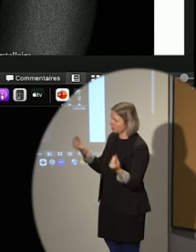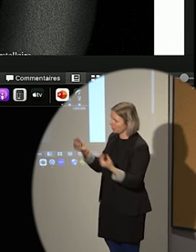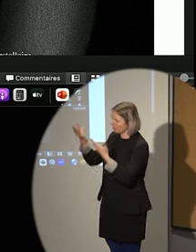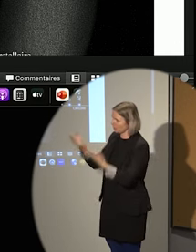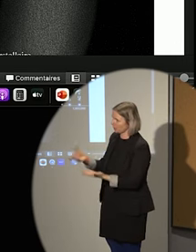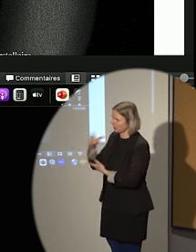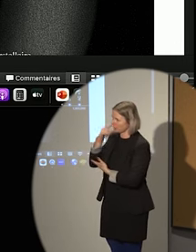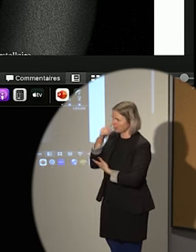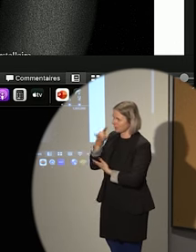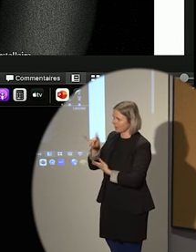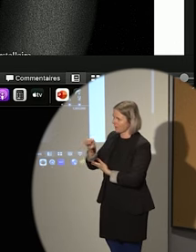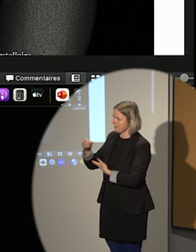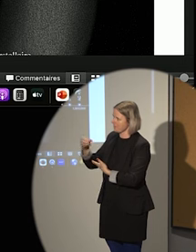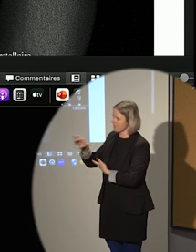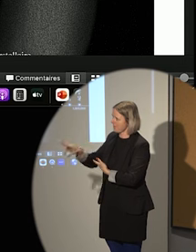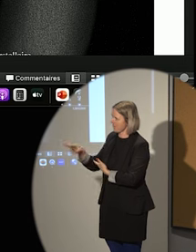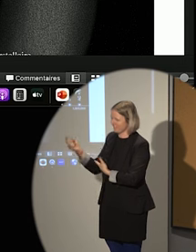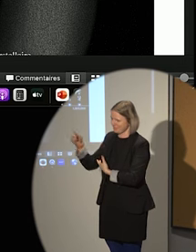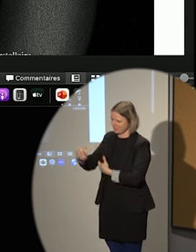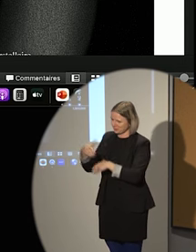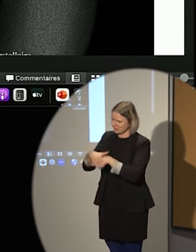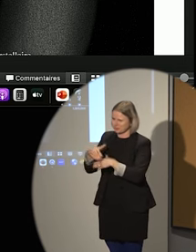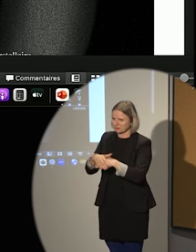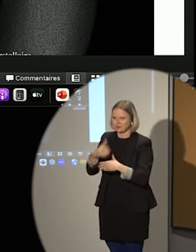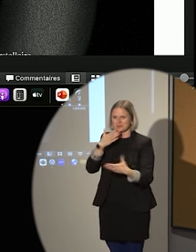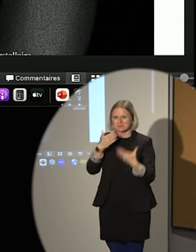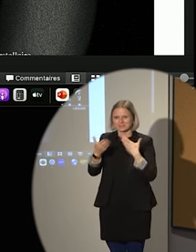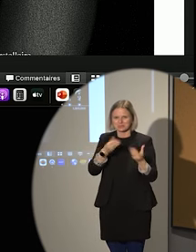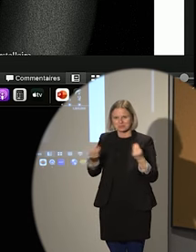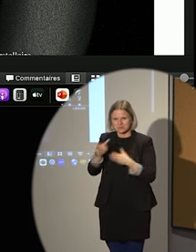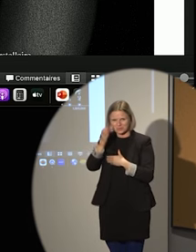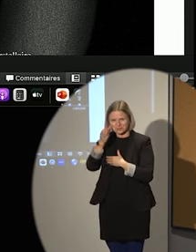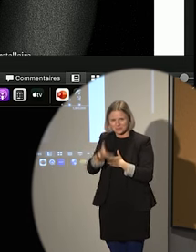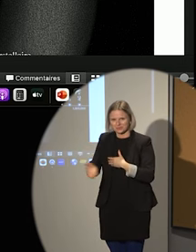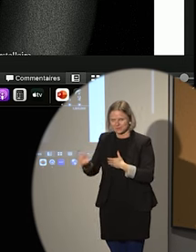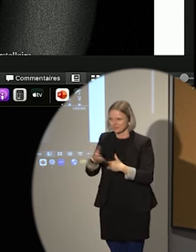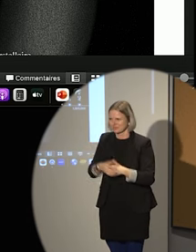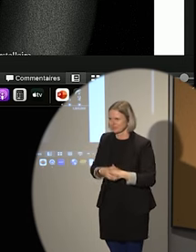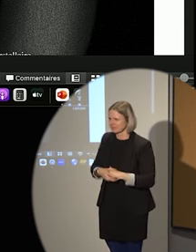d'être venu ce soir dans ce très très beau voyage. À vous toutes et tous, c'était très sympa.